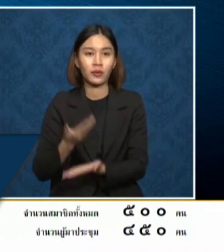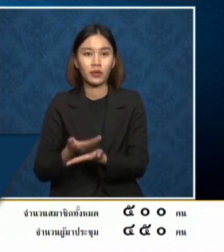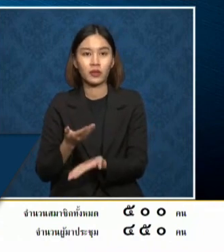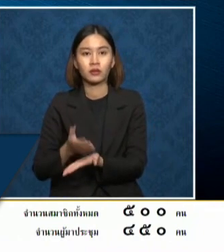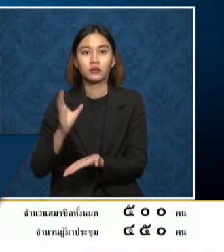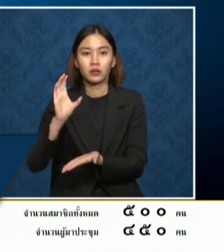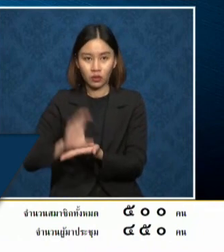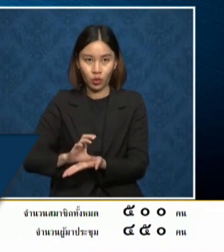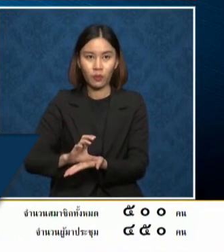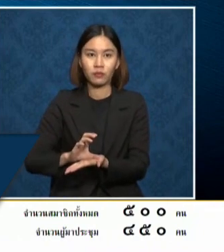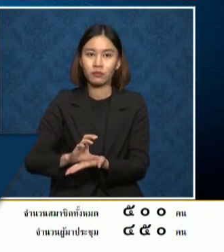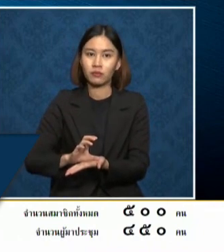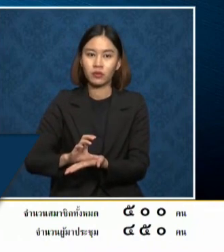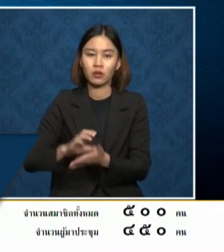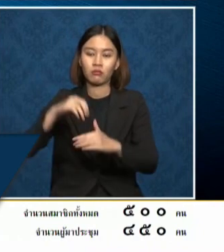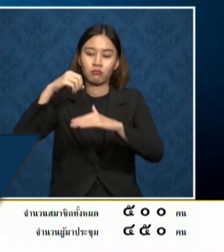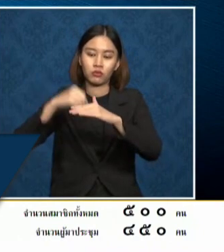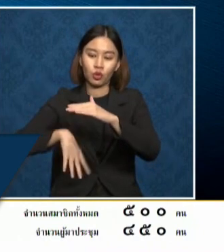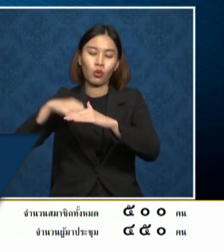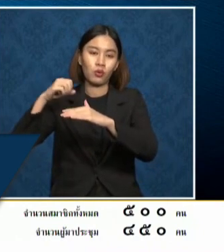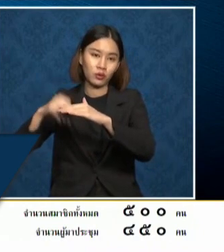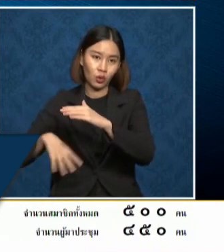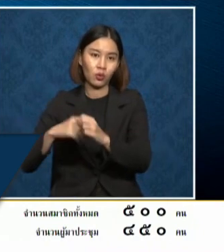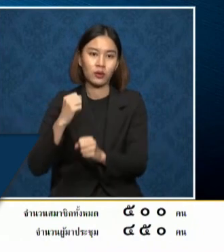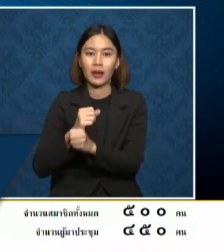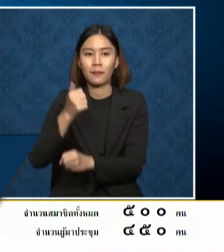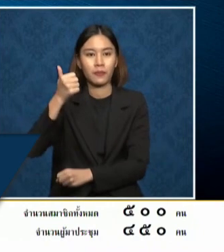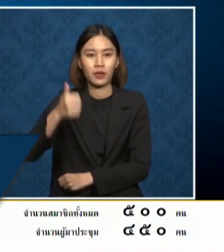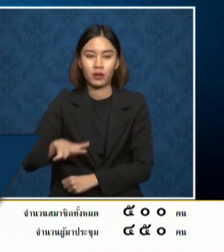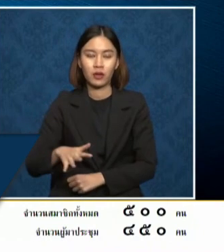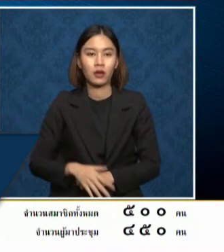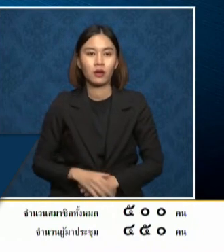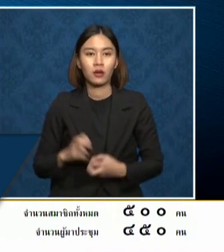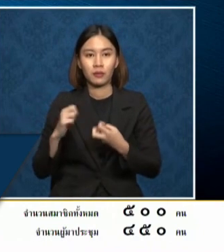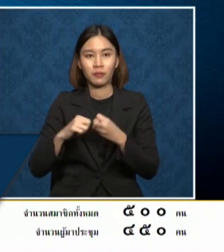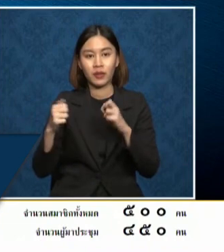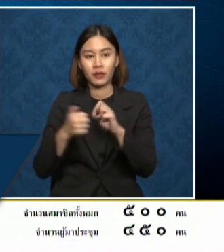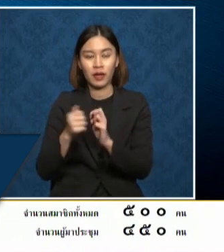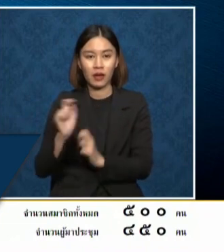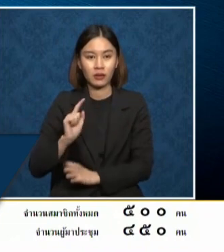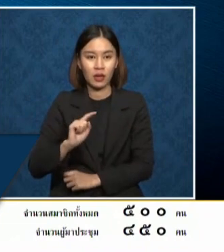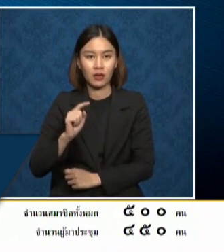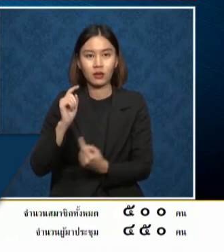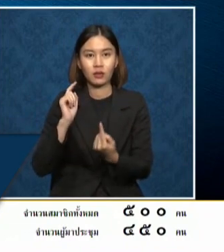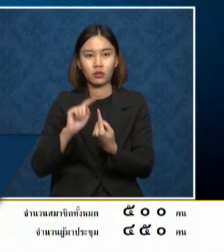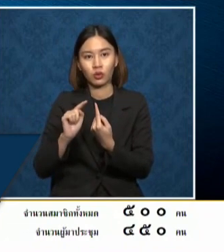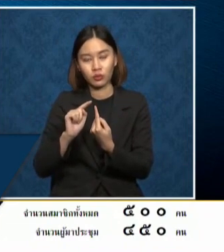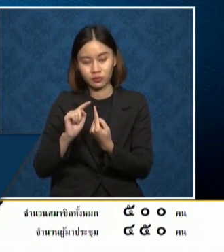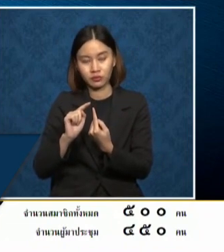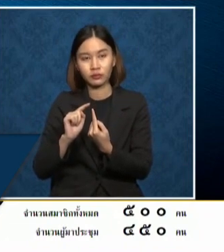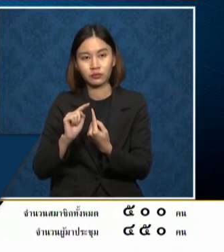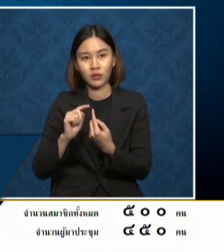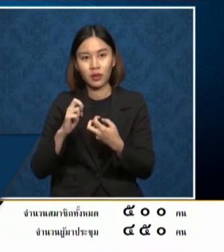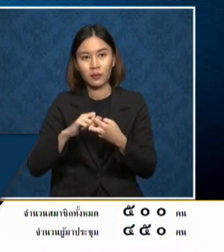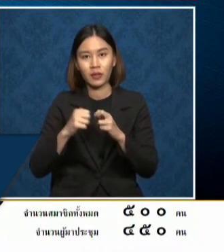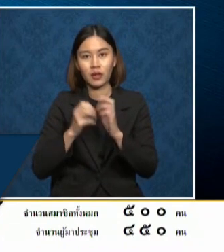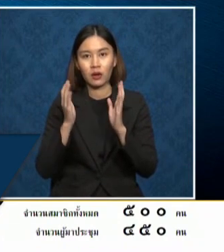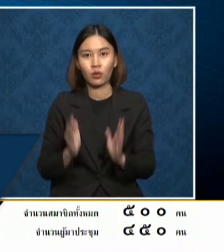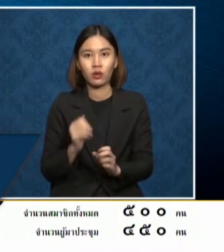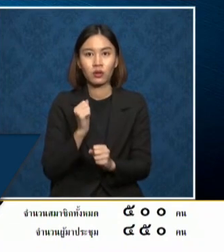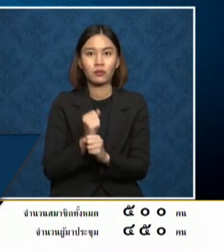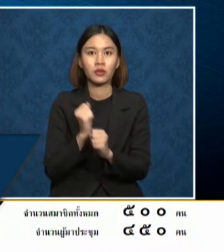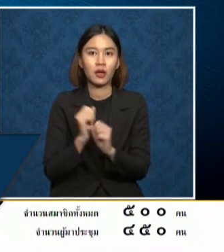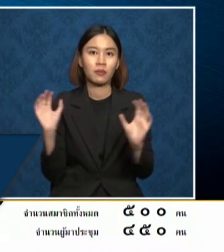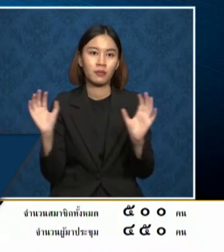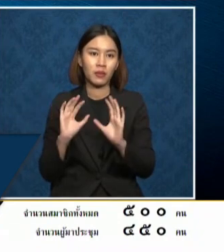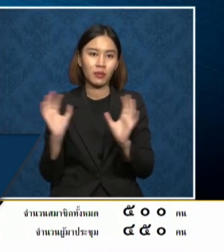ประมาณไว้ก็ปัดตกหมดเลยค่ะไม่สามารถทำได้ปัญหาเค่ะมันไม่ใช่ปัญหาของเจ้าหน้าที่นะคะแต่มัน